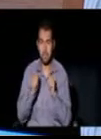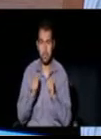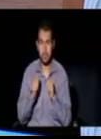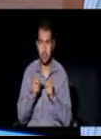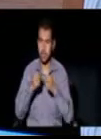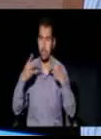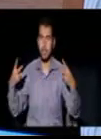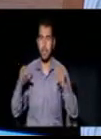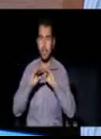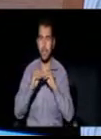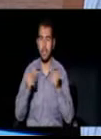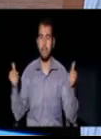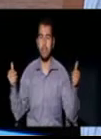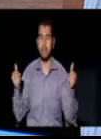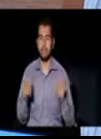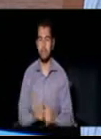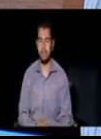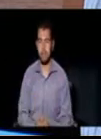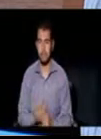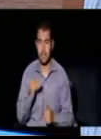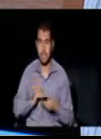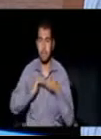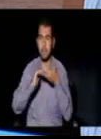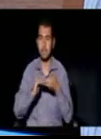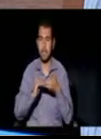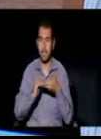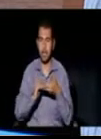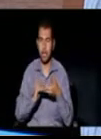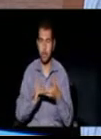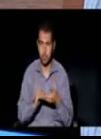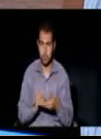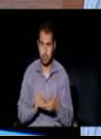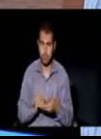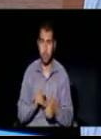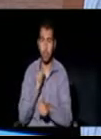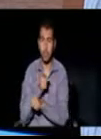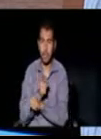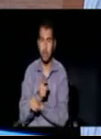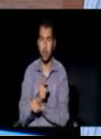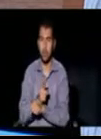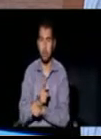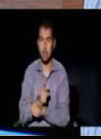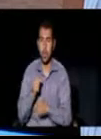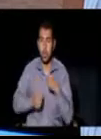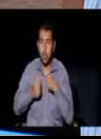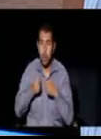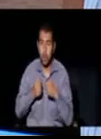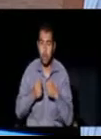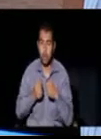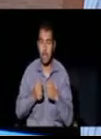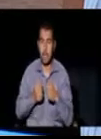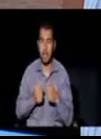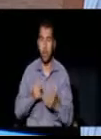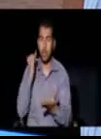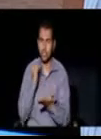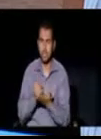يتعلموا معاهم وكمان ندعمهم في حالات الطوارئ وهننمي مهاراتهم ونعمل لهم معسكرات وكلام زي كده يبقى لو المسؤولين يا ريت